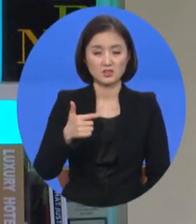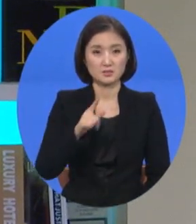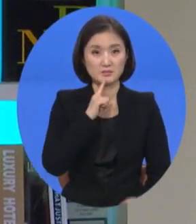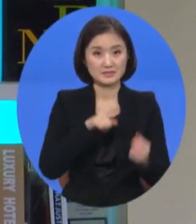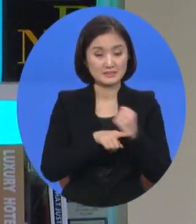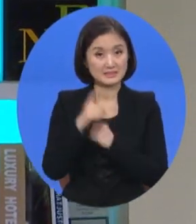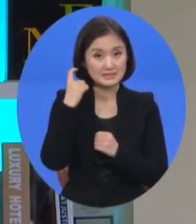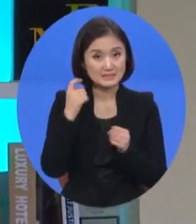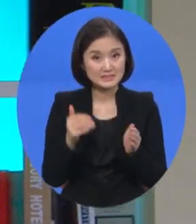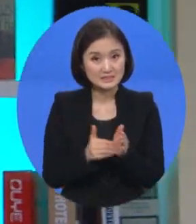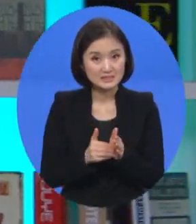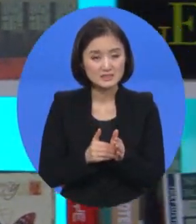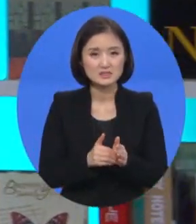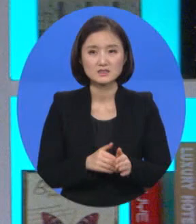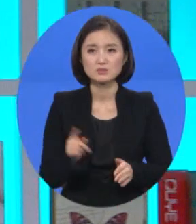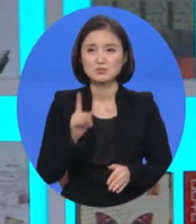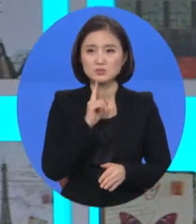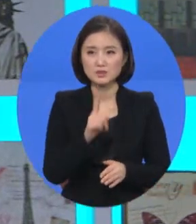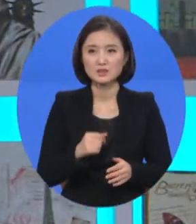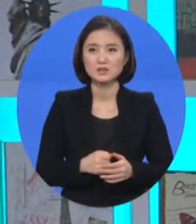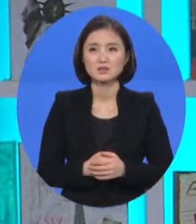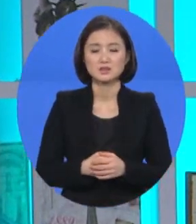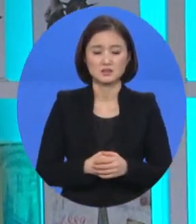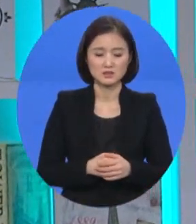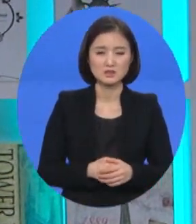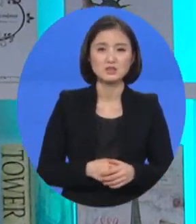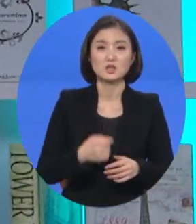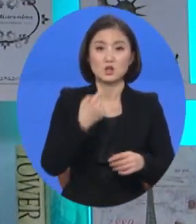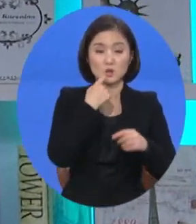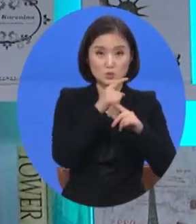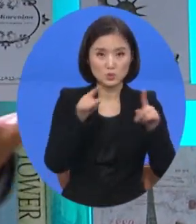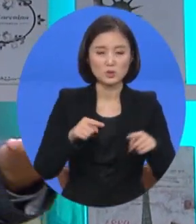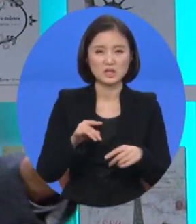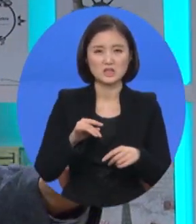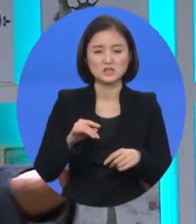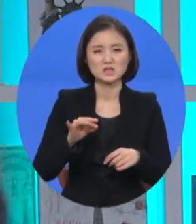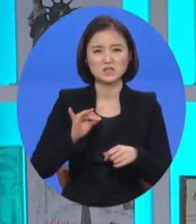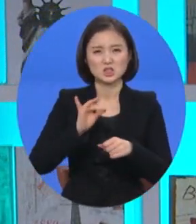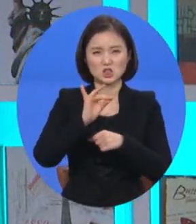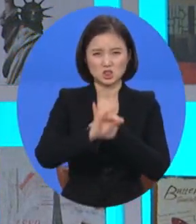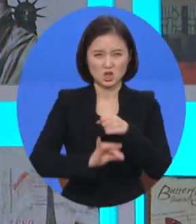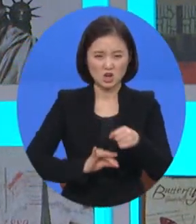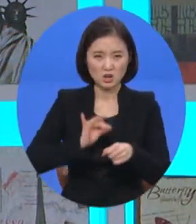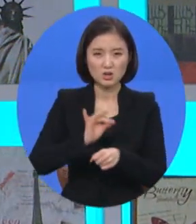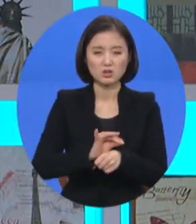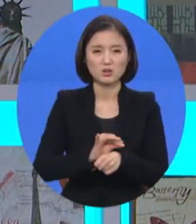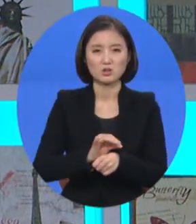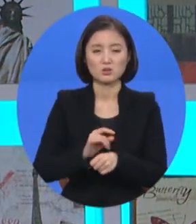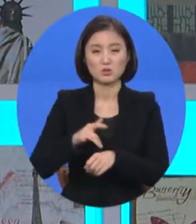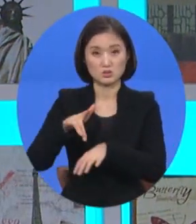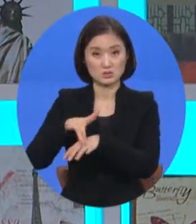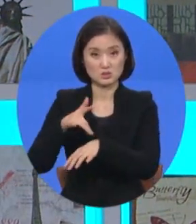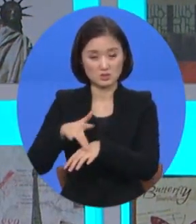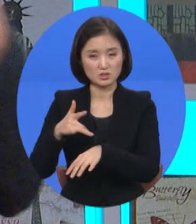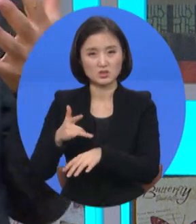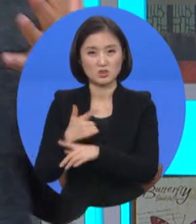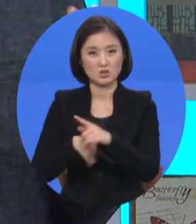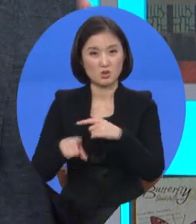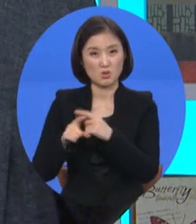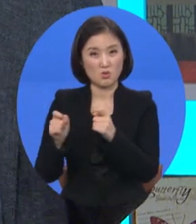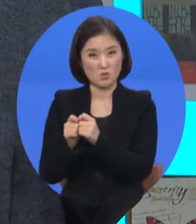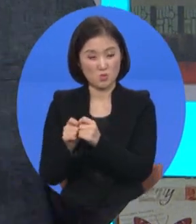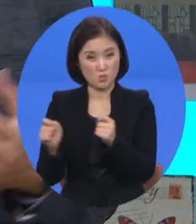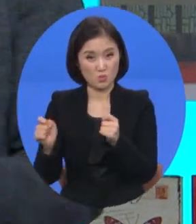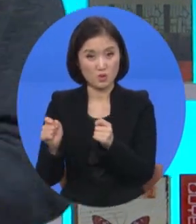500 증가하고 총 일은 처녀를 간다 그럽니다 우리 갑이다 리더 내용 생 있다고 생각하죠 그렇지 않습니다 종이가 우리